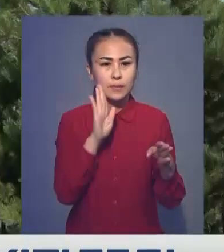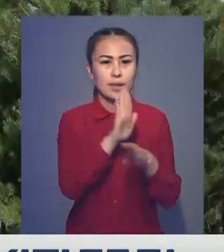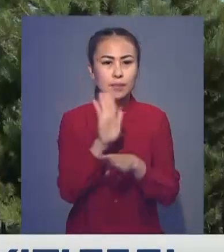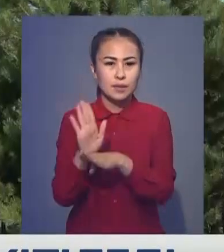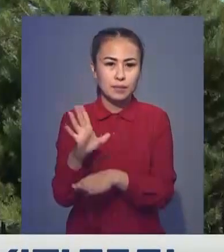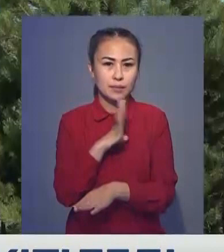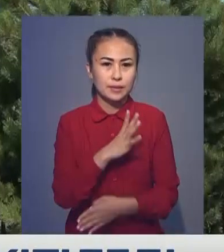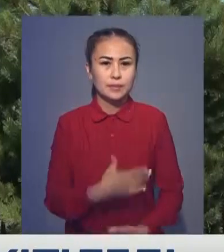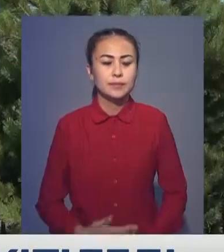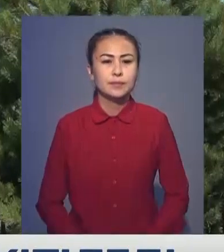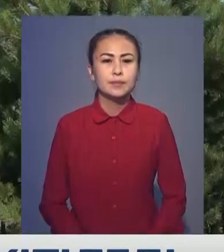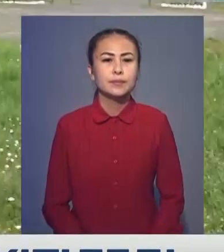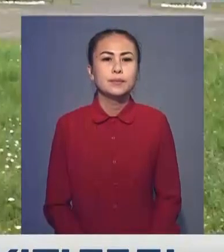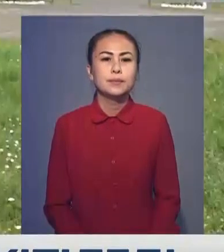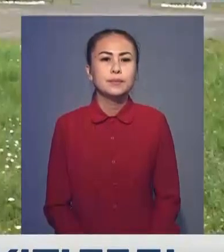берді.